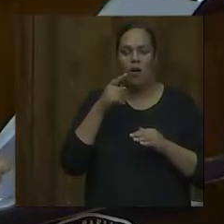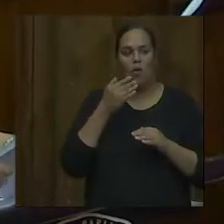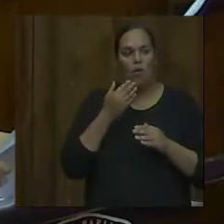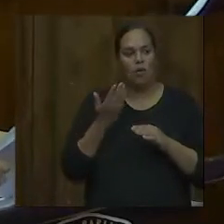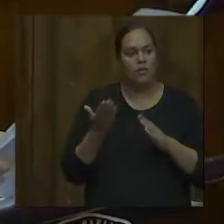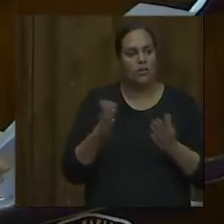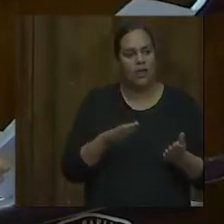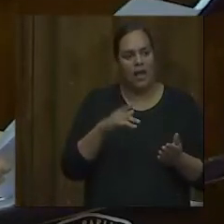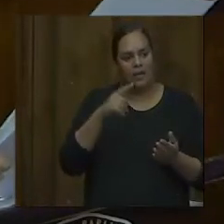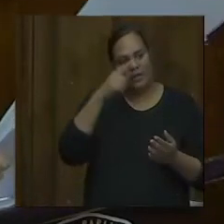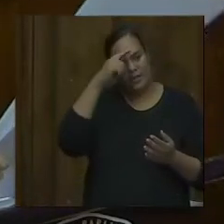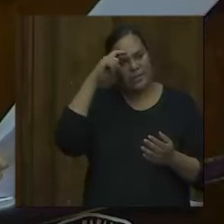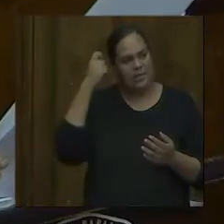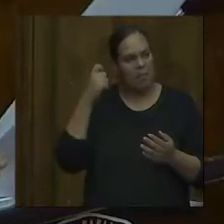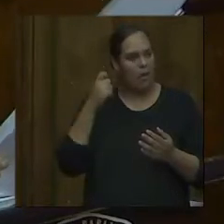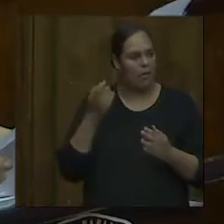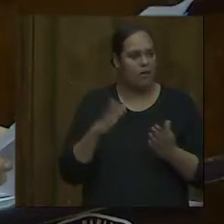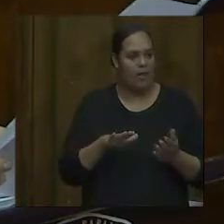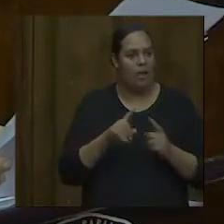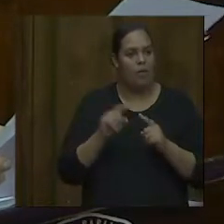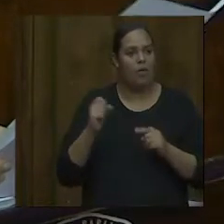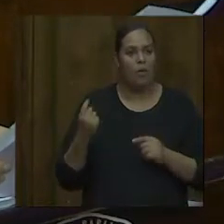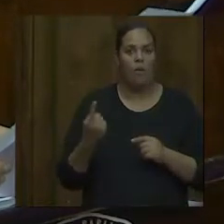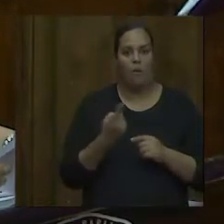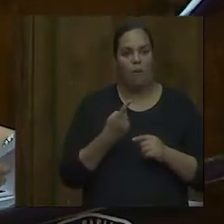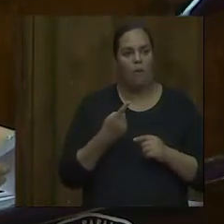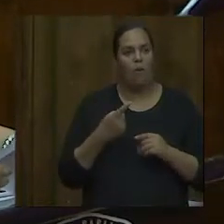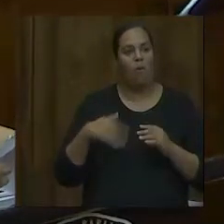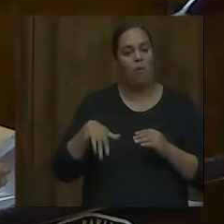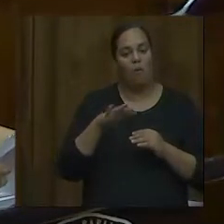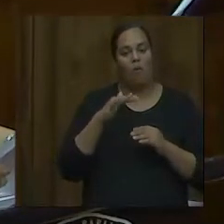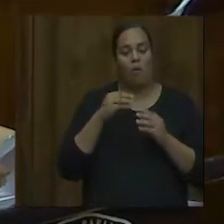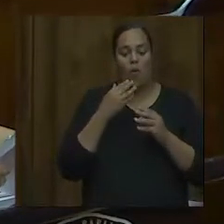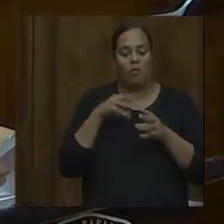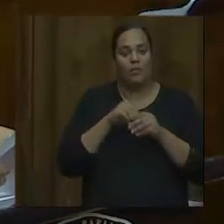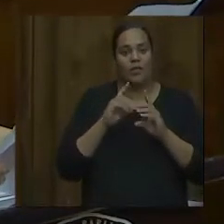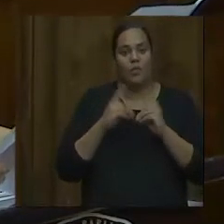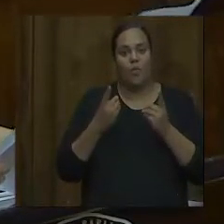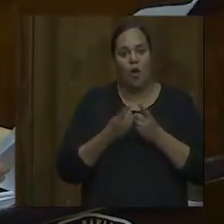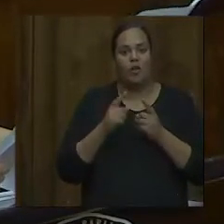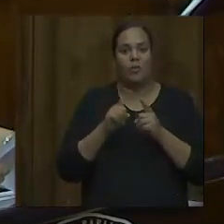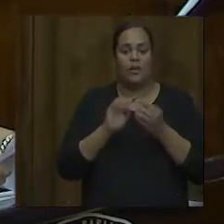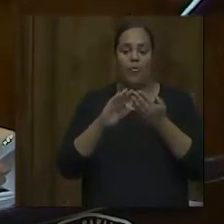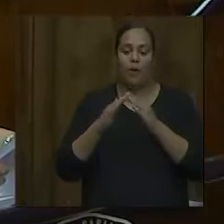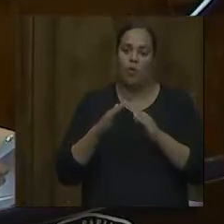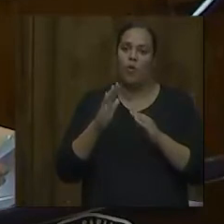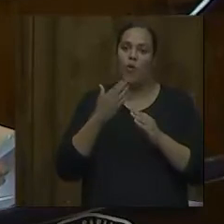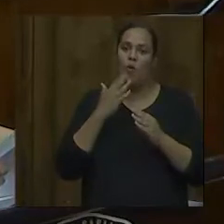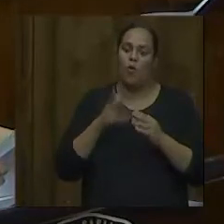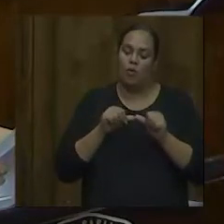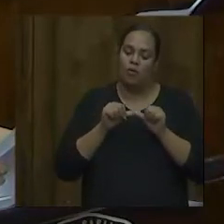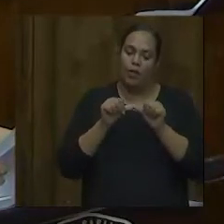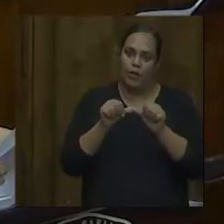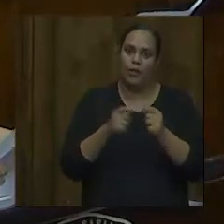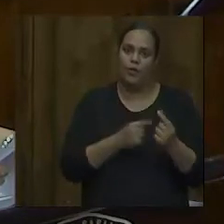gesterf het, uit te spreek. Ek wil almal die gerusstelling gee dat die departement en sy vennote in die gemeenskap sal voortgaan